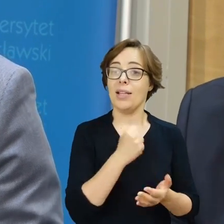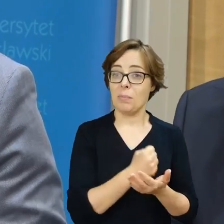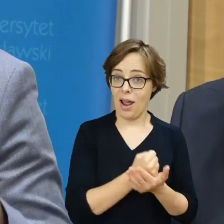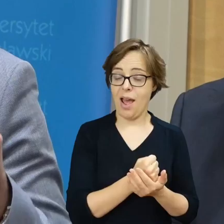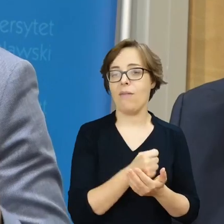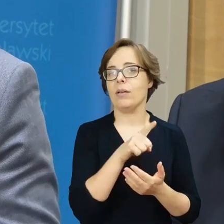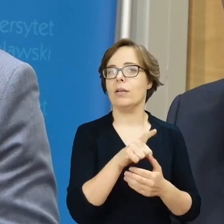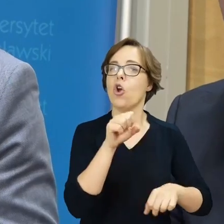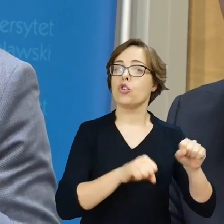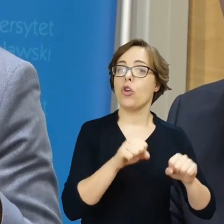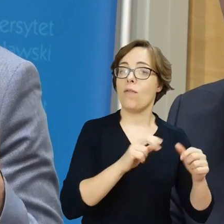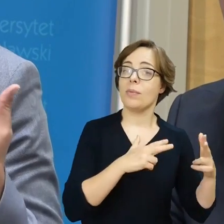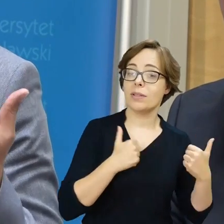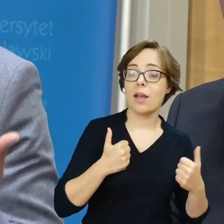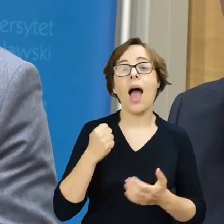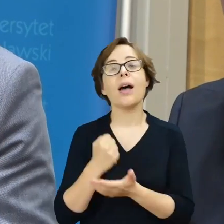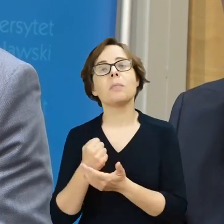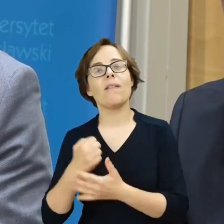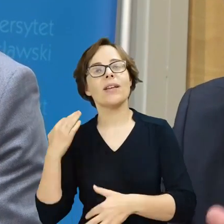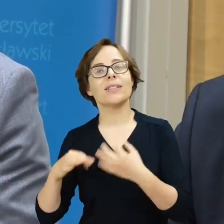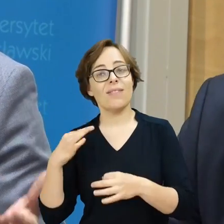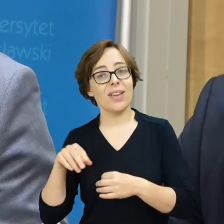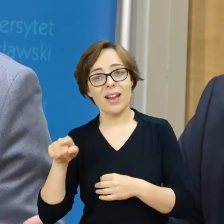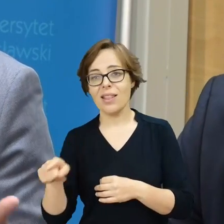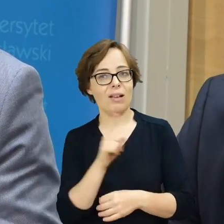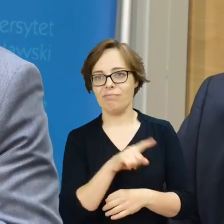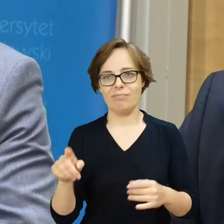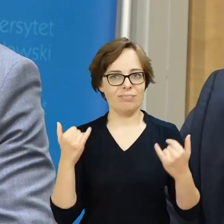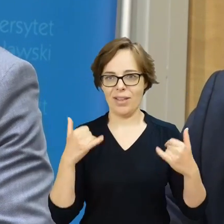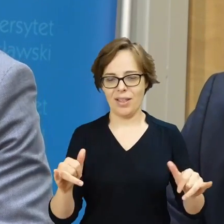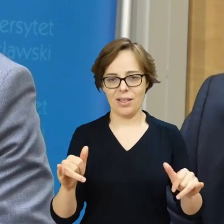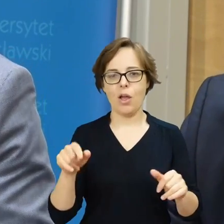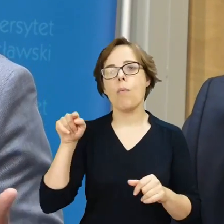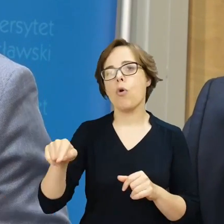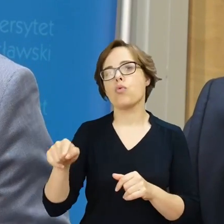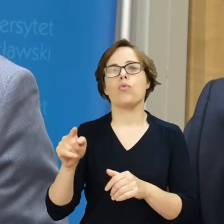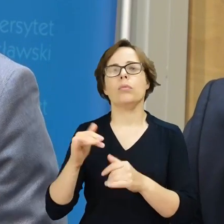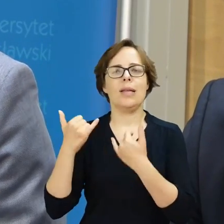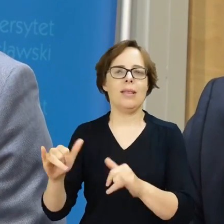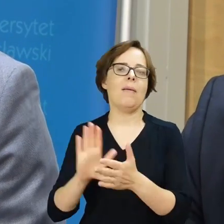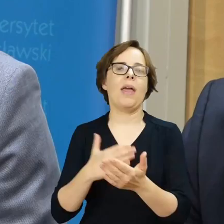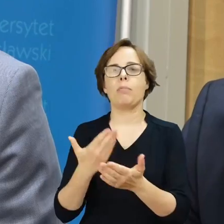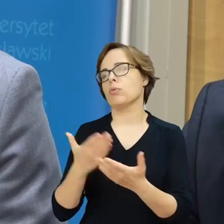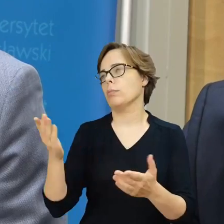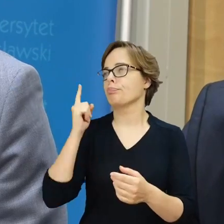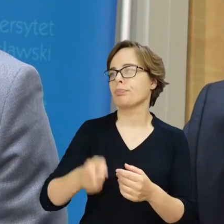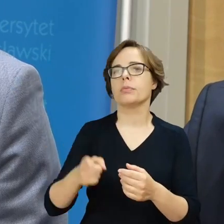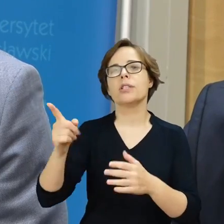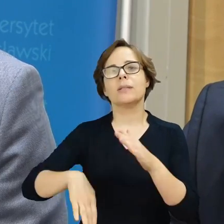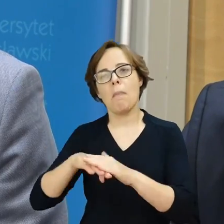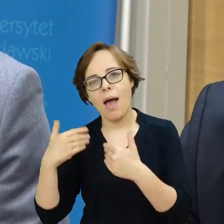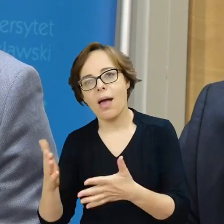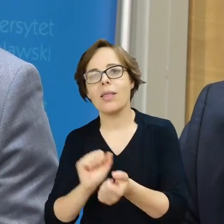sprawa cywilna. Bo w sprawie cywilnej to jest kwestia rozstrzygnięcia. Ktoś nabywa spadek, ktoś komuś czegoś nie zapłacił, prawda,